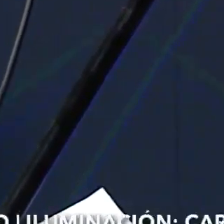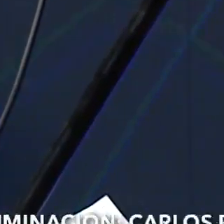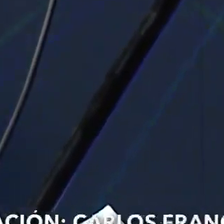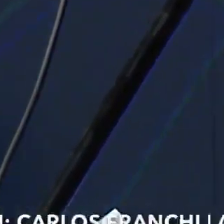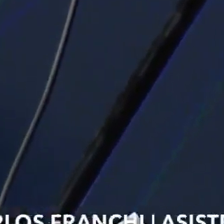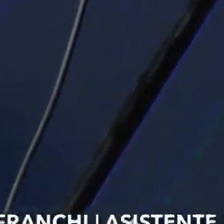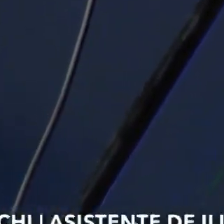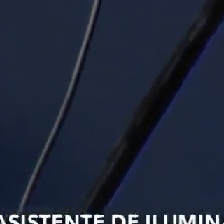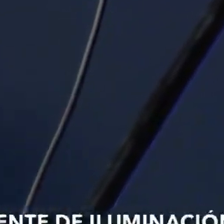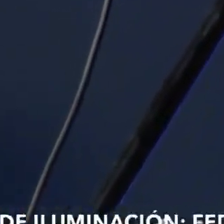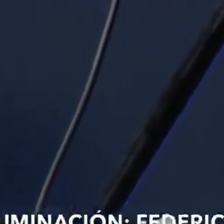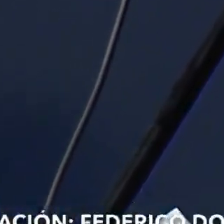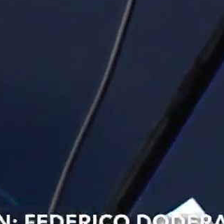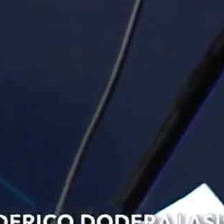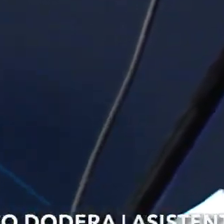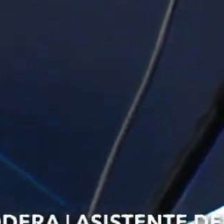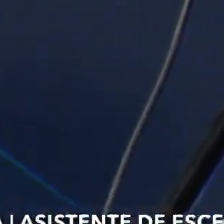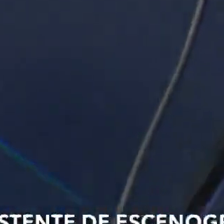Que d'autres n'ont pas.